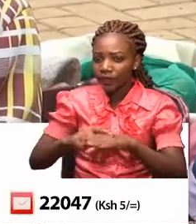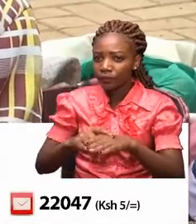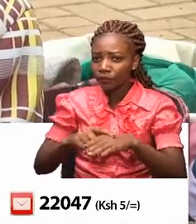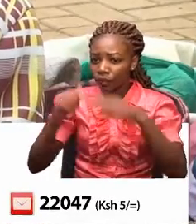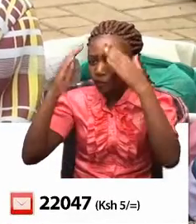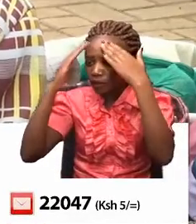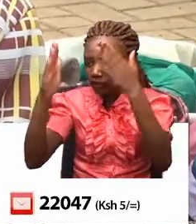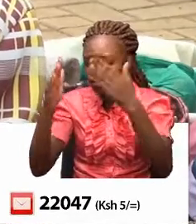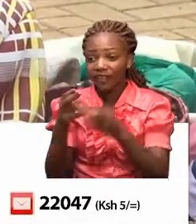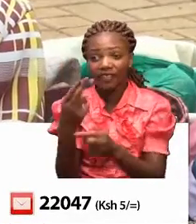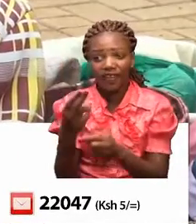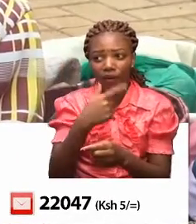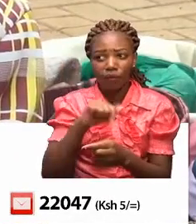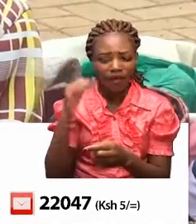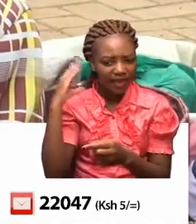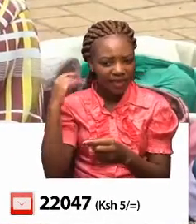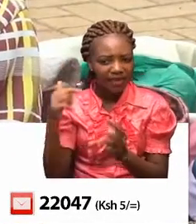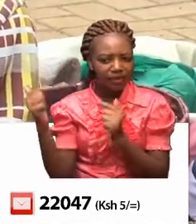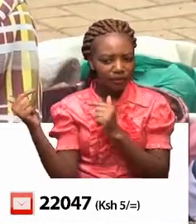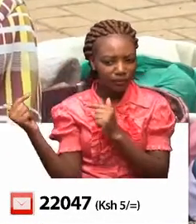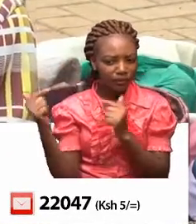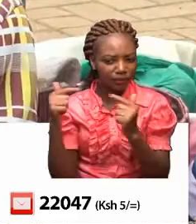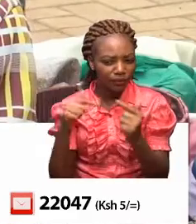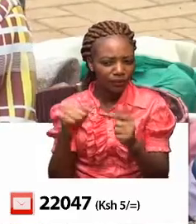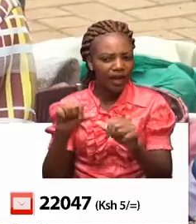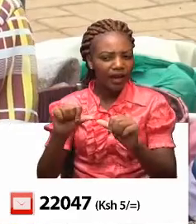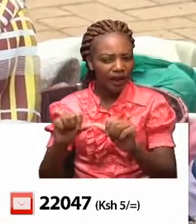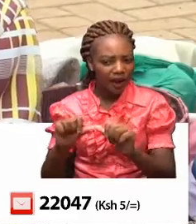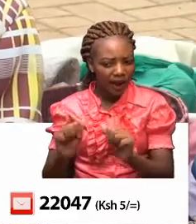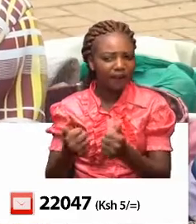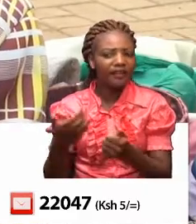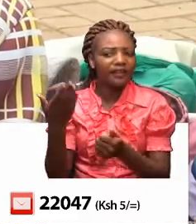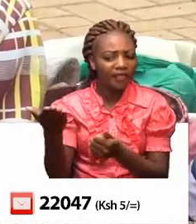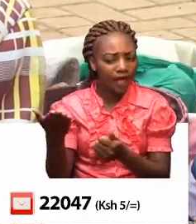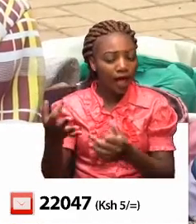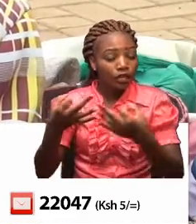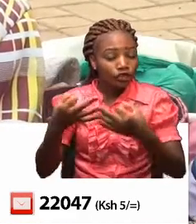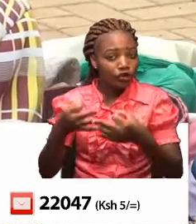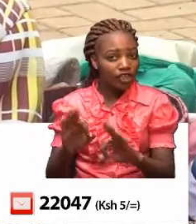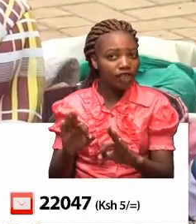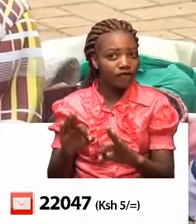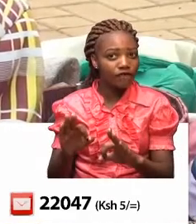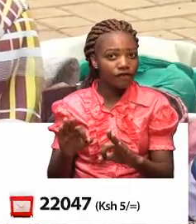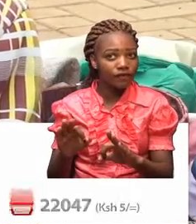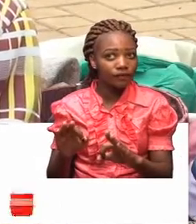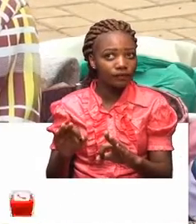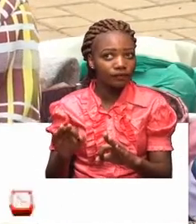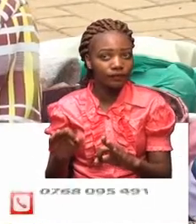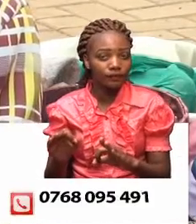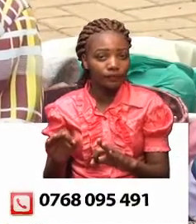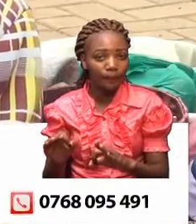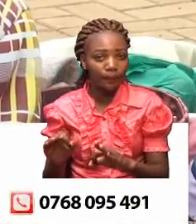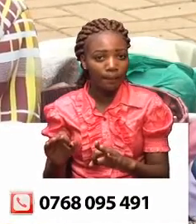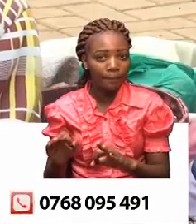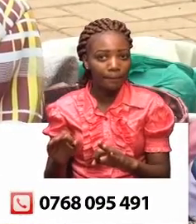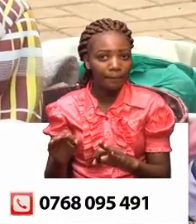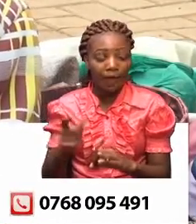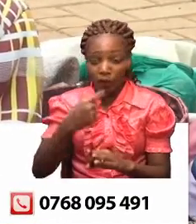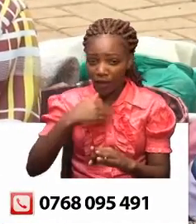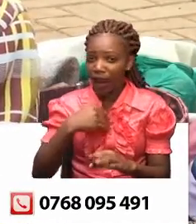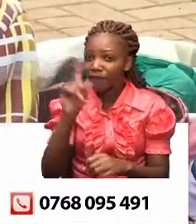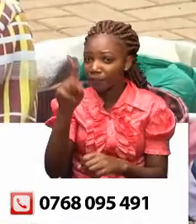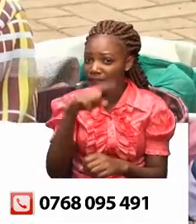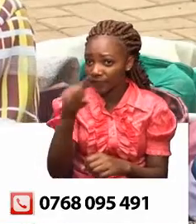tunaona kuna ubishi ambao inaendelea. So kama kuna mahali popote ambapo iko na shida